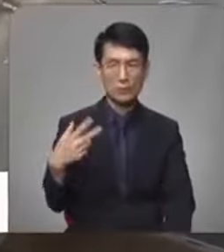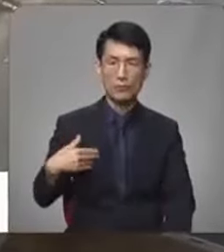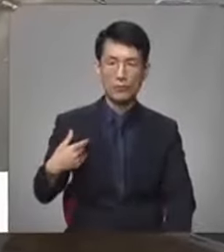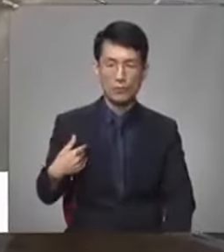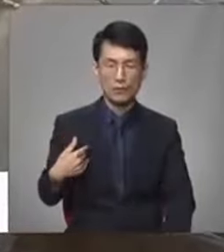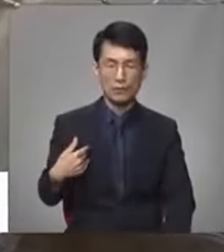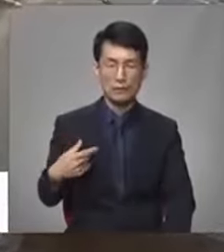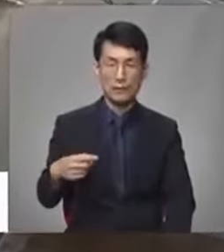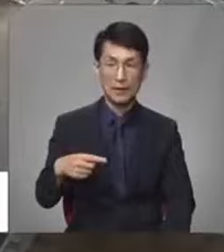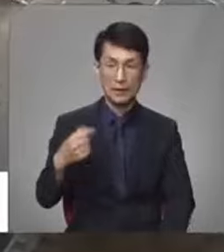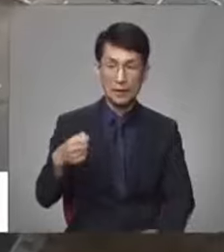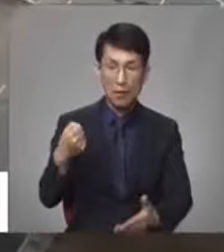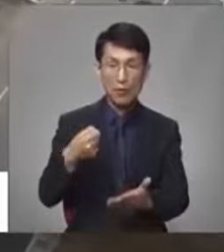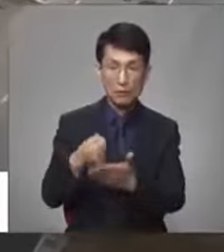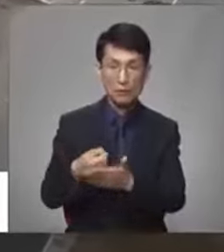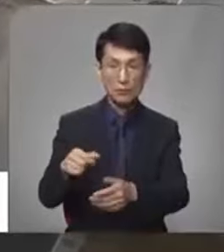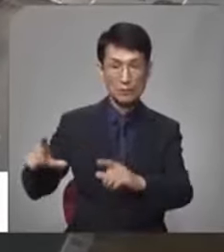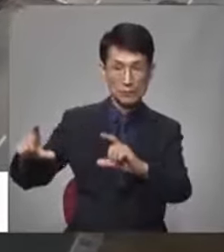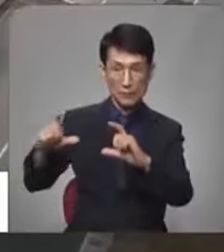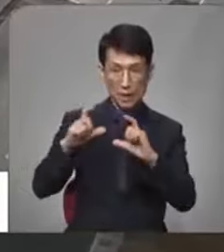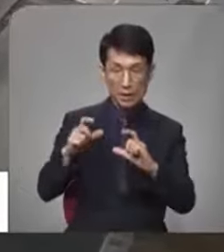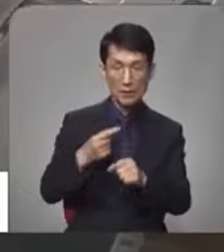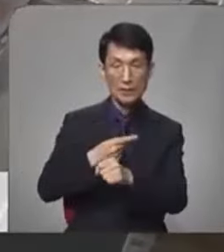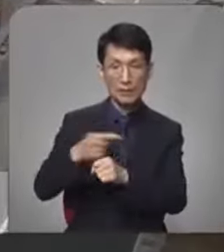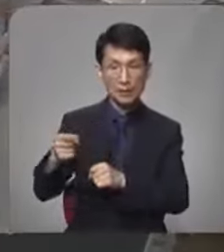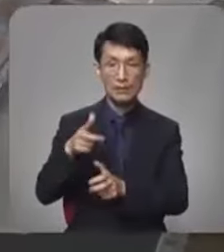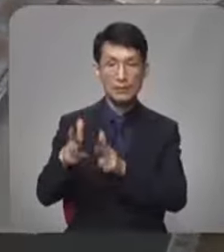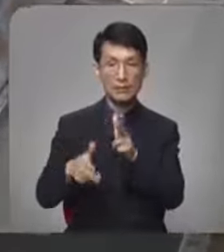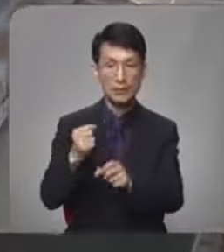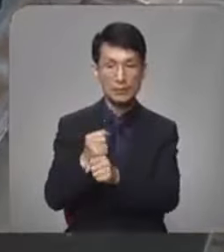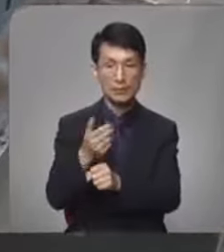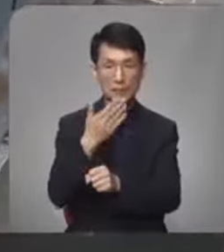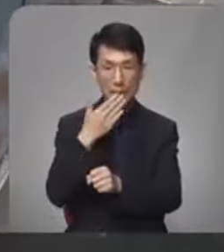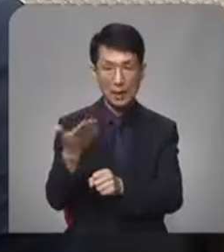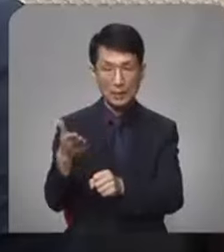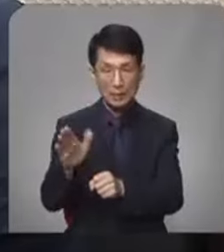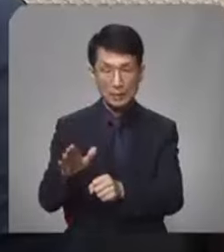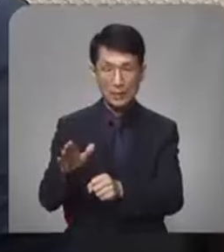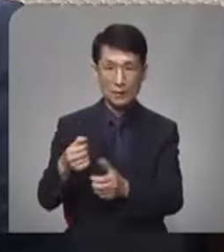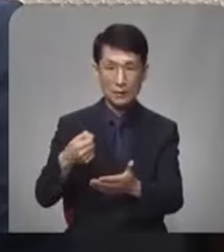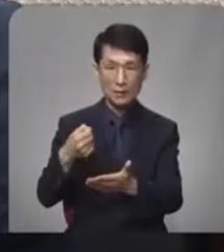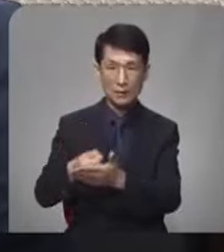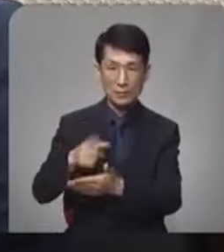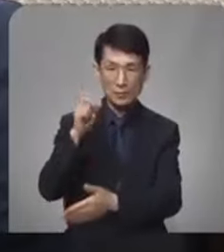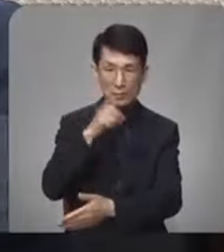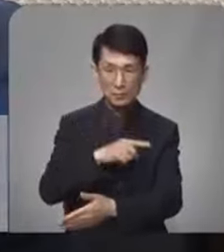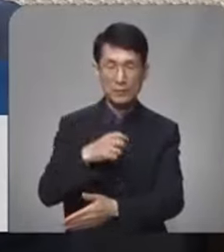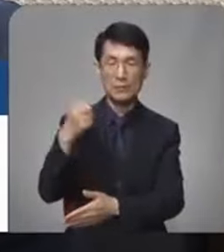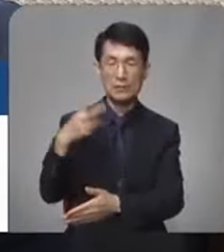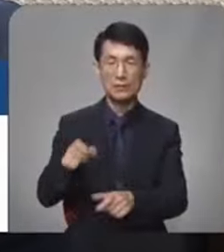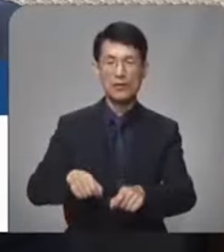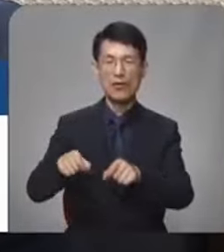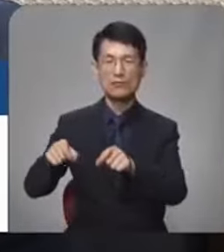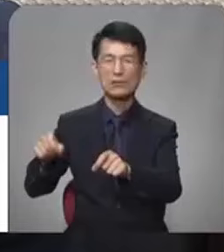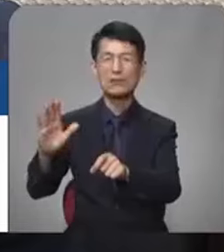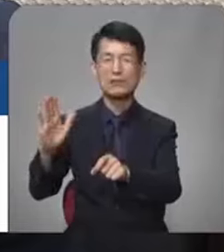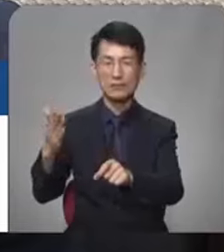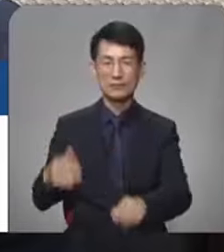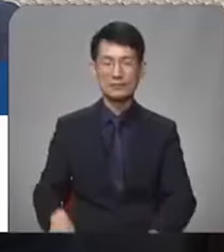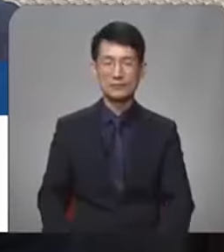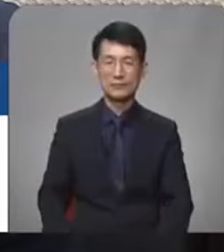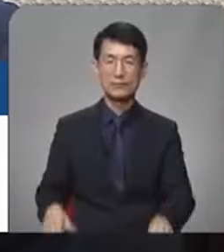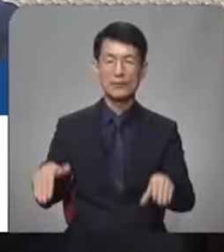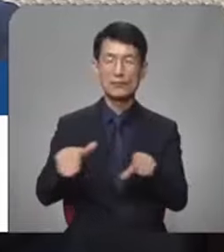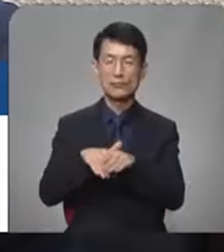시작할 수 있지만 그렇지 않을 경우 사업은 더 지연될 수도 있습니다 당초 계획보다 늦어진만큼 돈은 문체부와